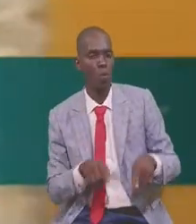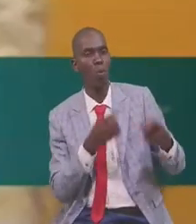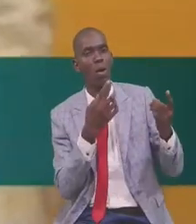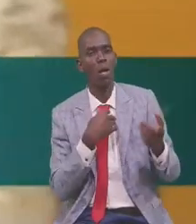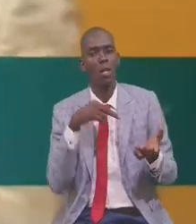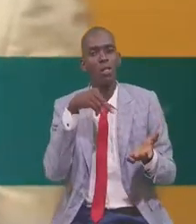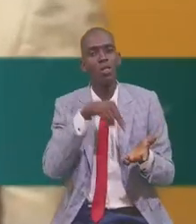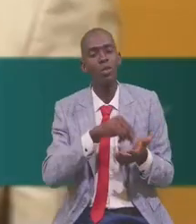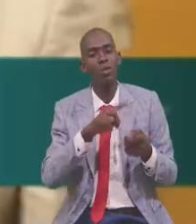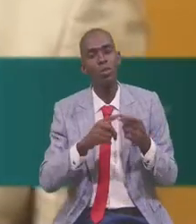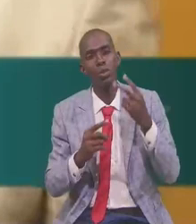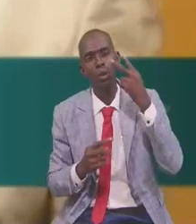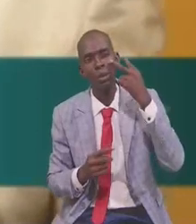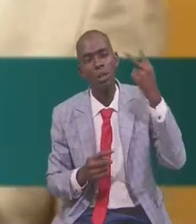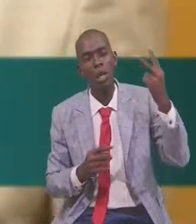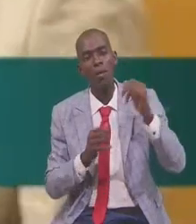vis-à-vis.